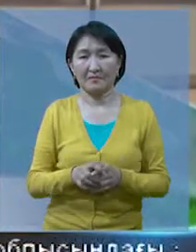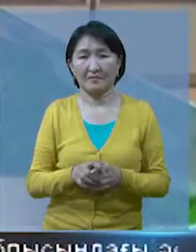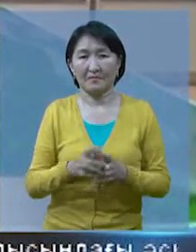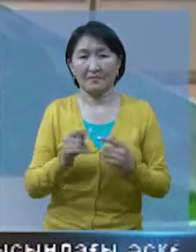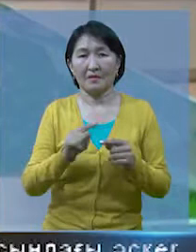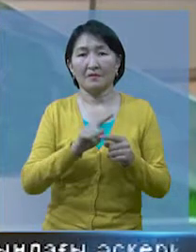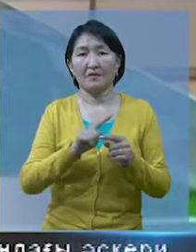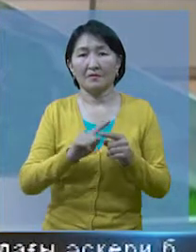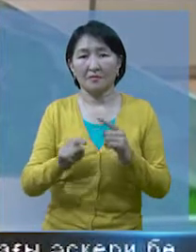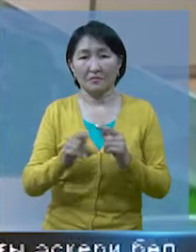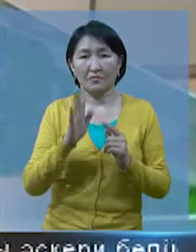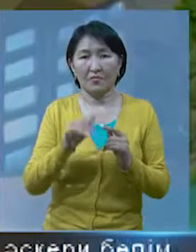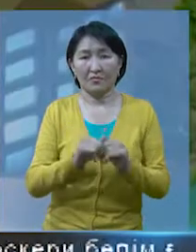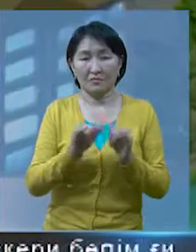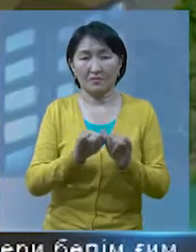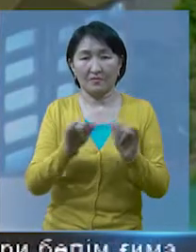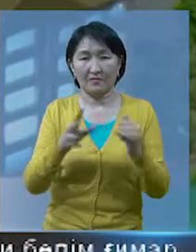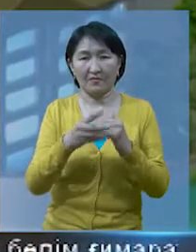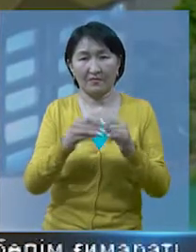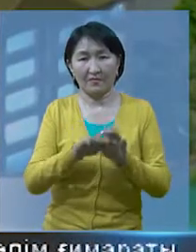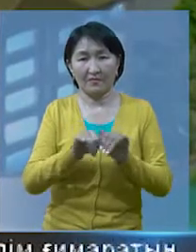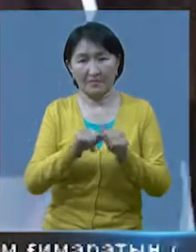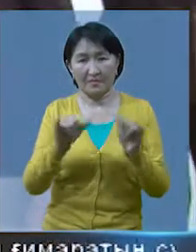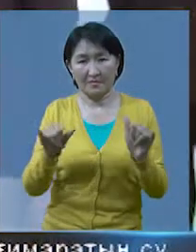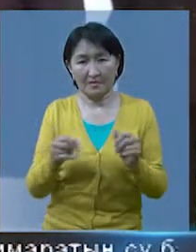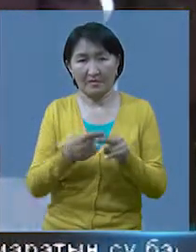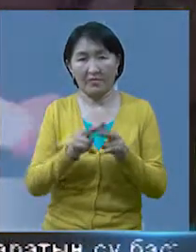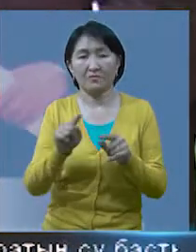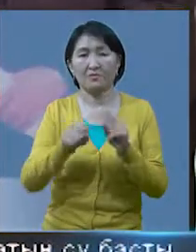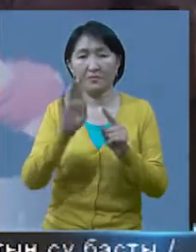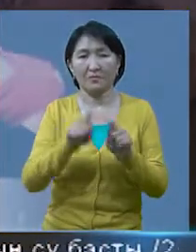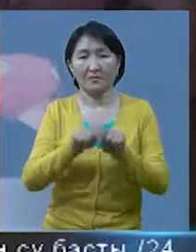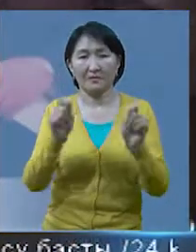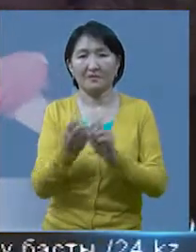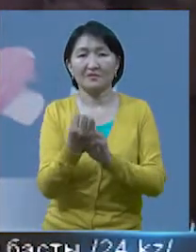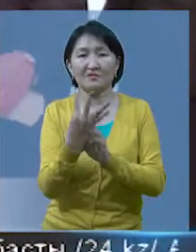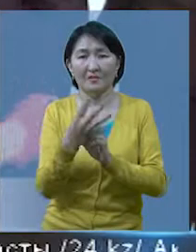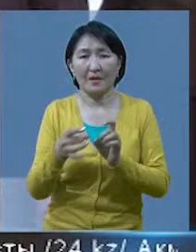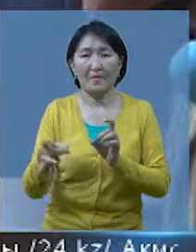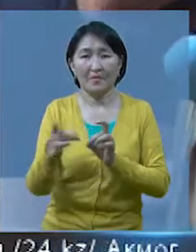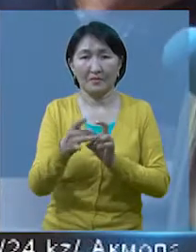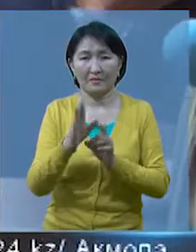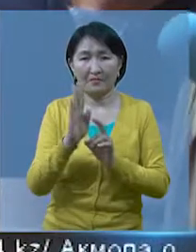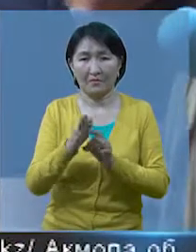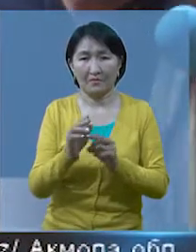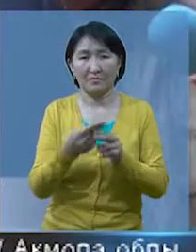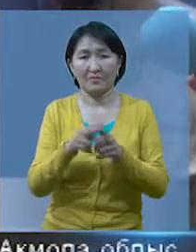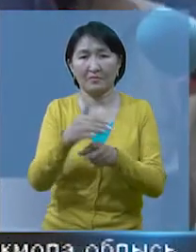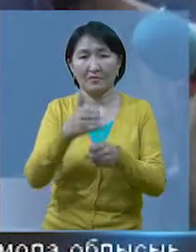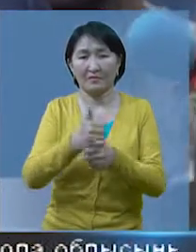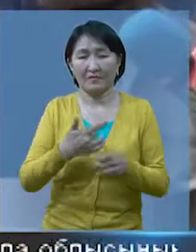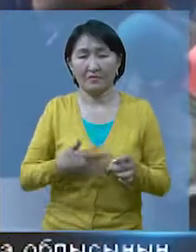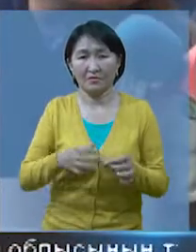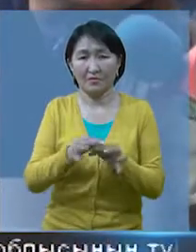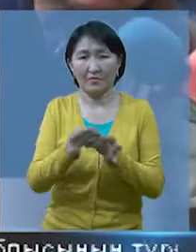Алдағы жылдары қала аумағы кеңейе түспек. Автобекет маңынан салынатын жаңа ықшам ауданның жобасымен облыс басшысы Кәрім Көкірекбаев танысты.